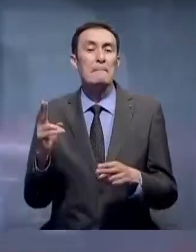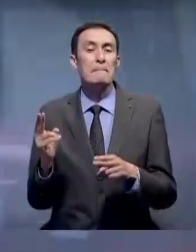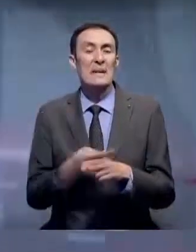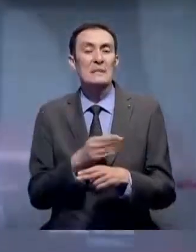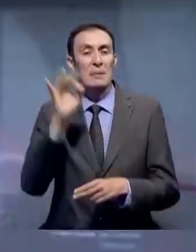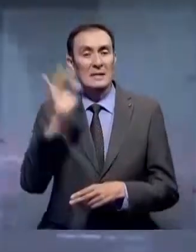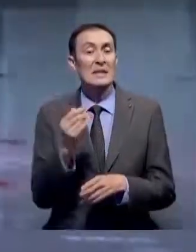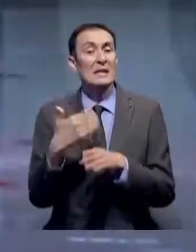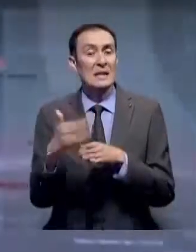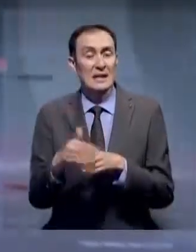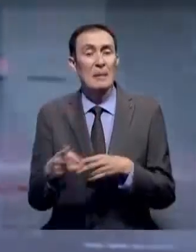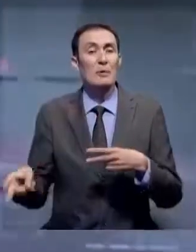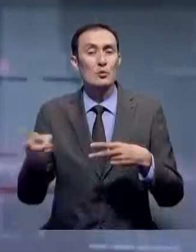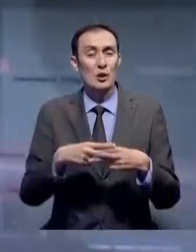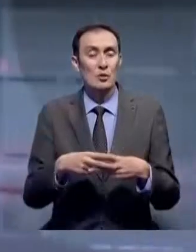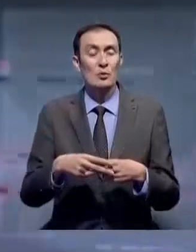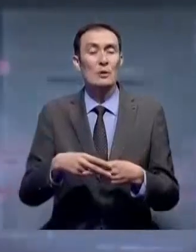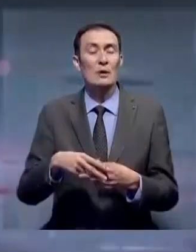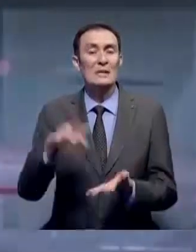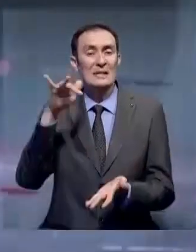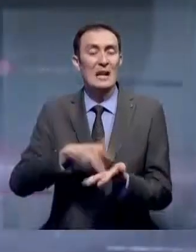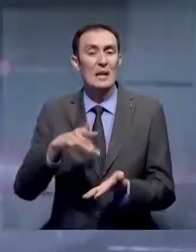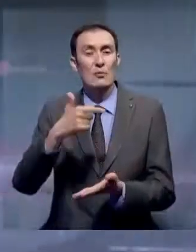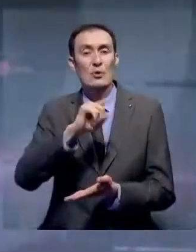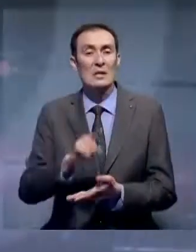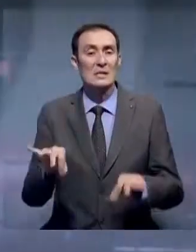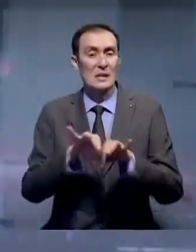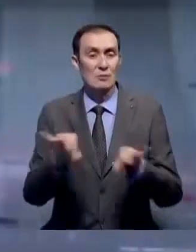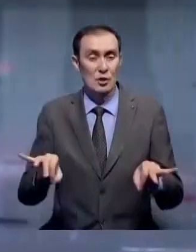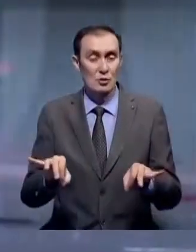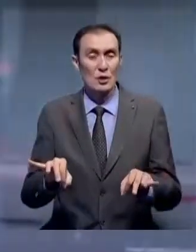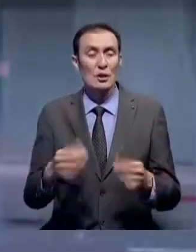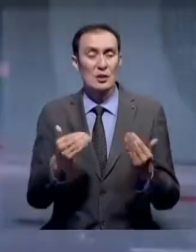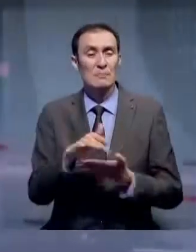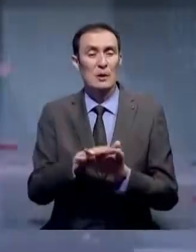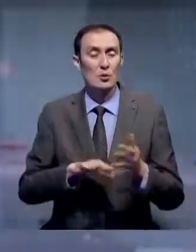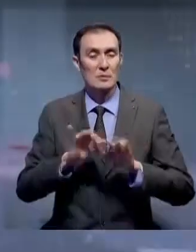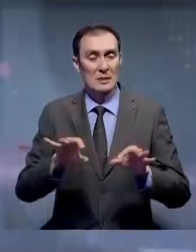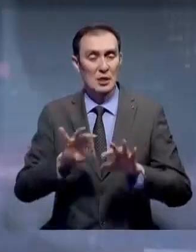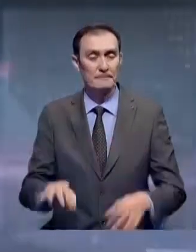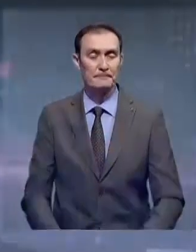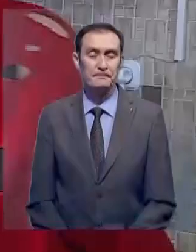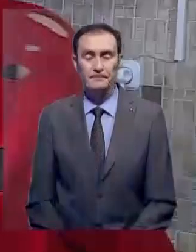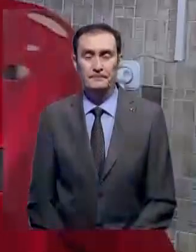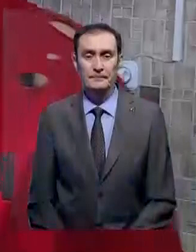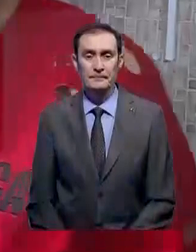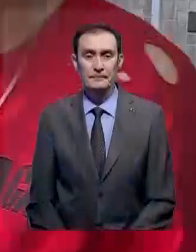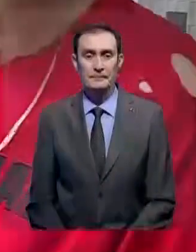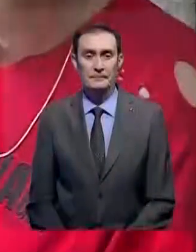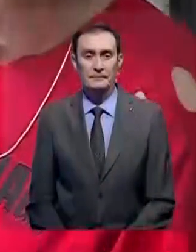процентные кредиты на подключение к центральному газоснабжению Марина золотарёва выясняла детали